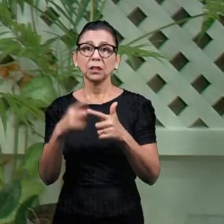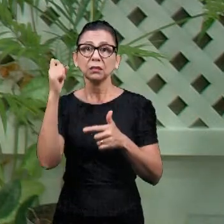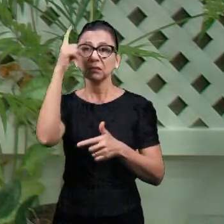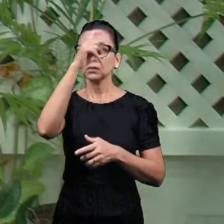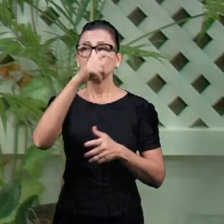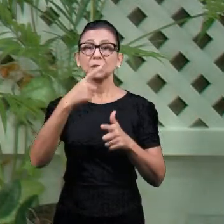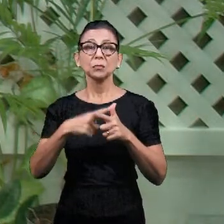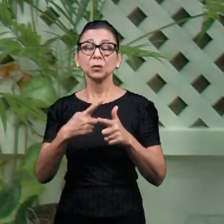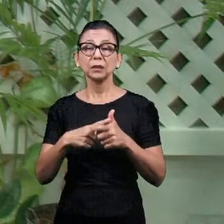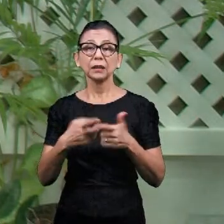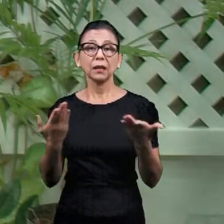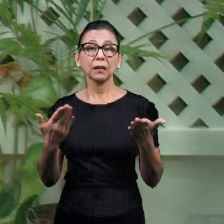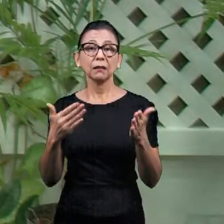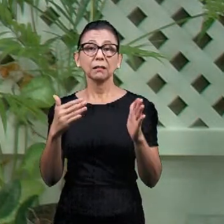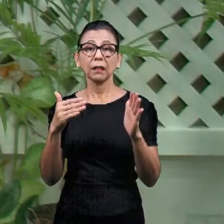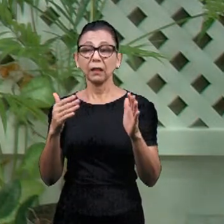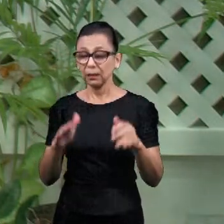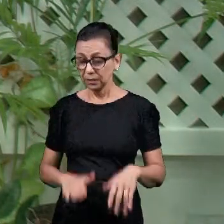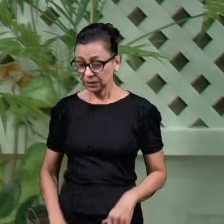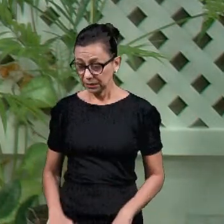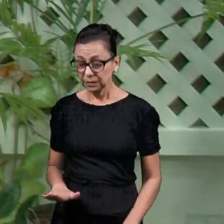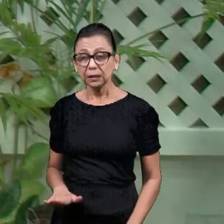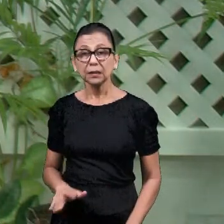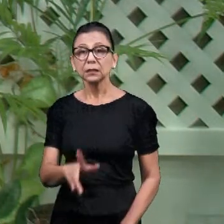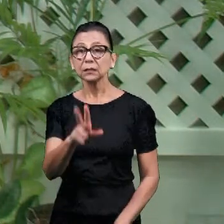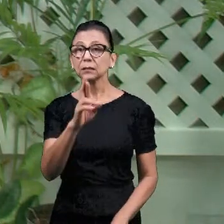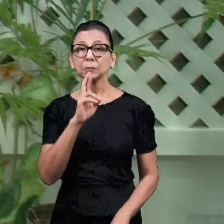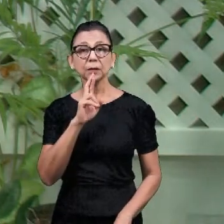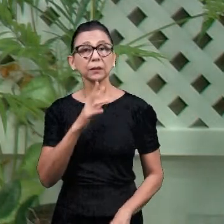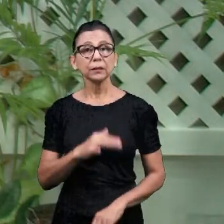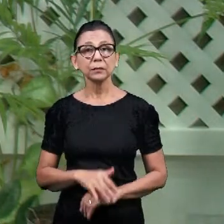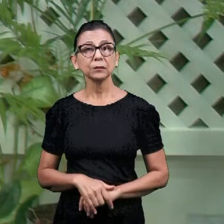enfants répondent ça. Des bébés. Regardez ici.